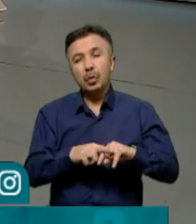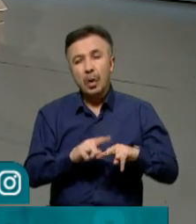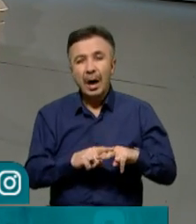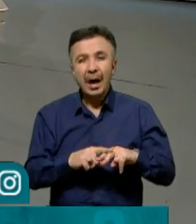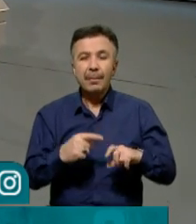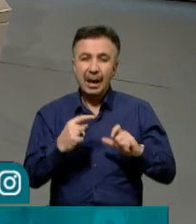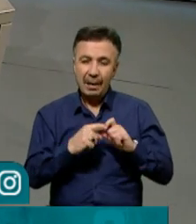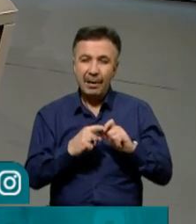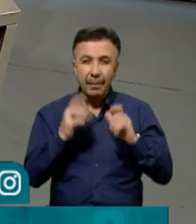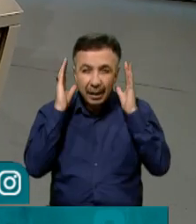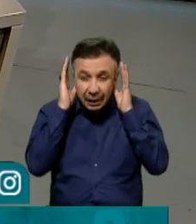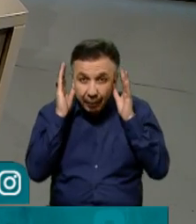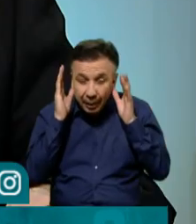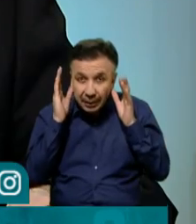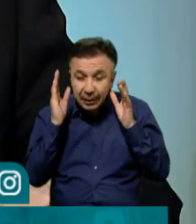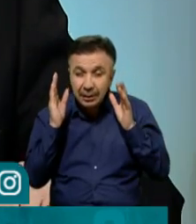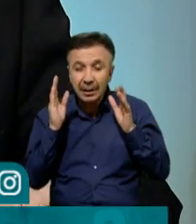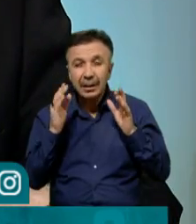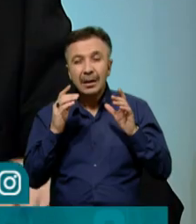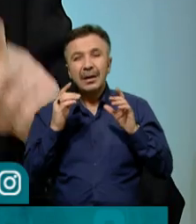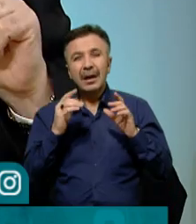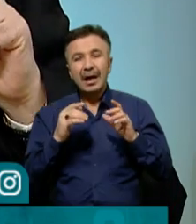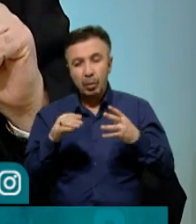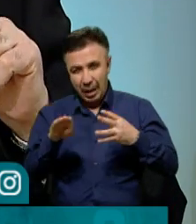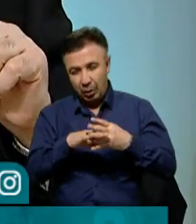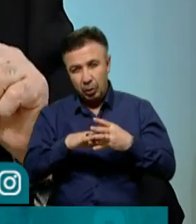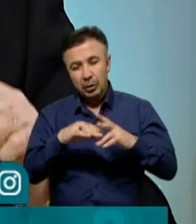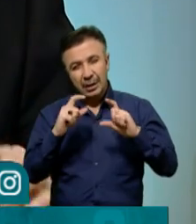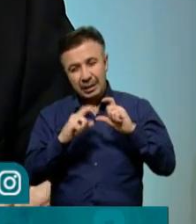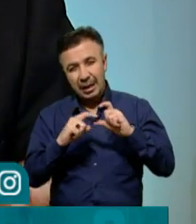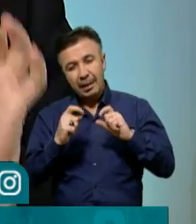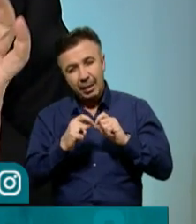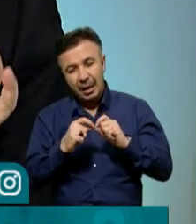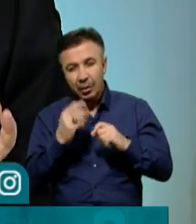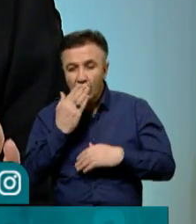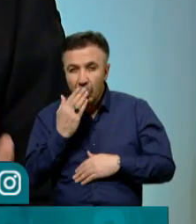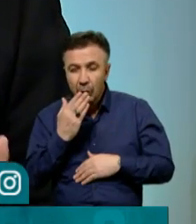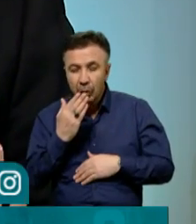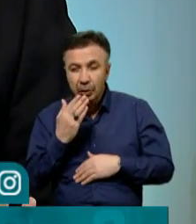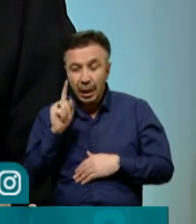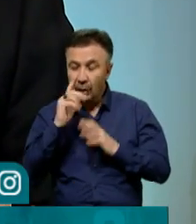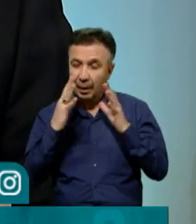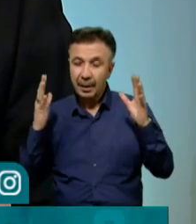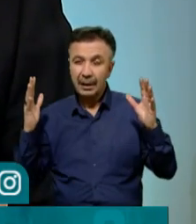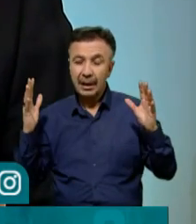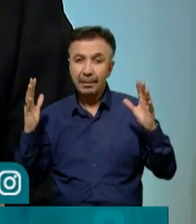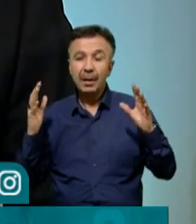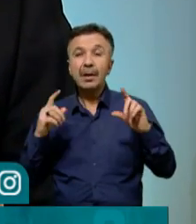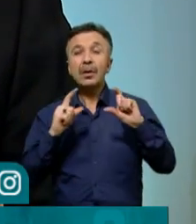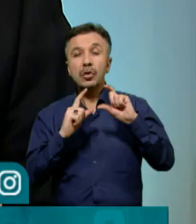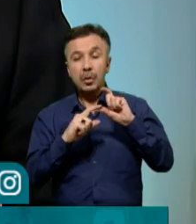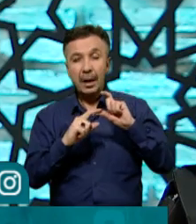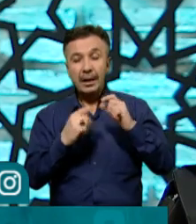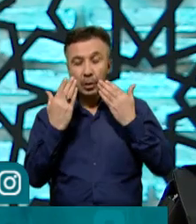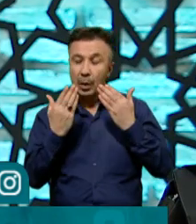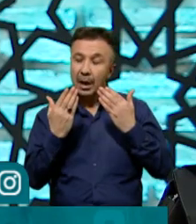tahiyyatü lillahi okuduktan sonra salli barik okuruz. Allahu ekber deyip ayağa kalktığımızda da Sübhaneke duasını okuruz. Teravihlerde